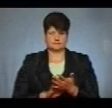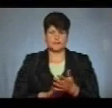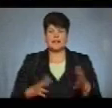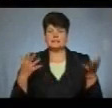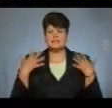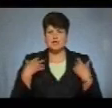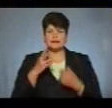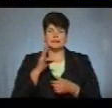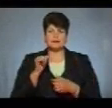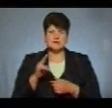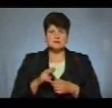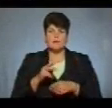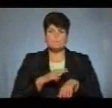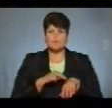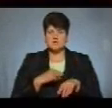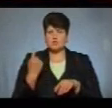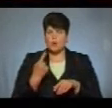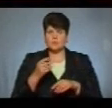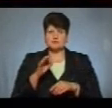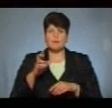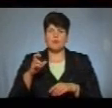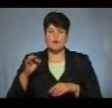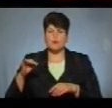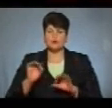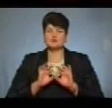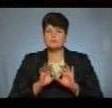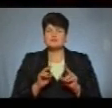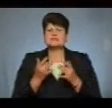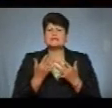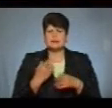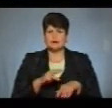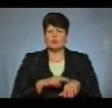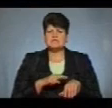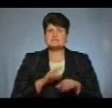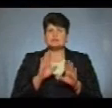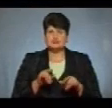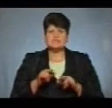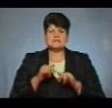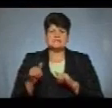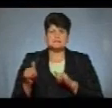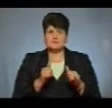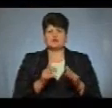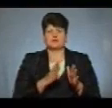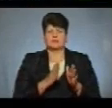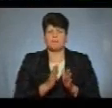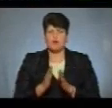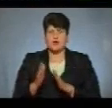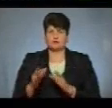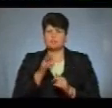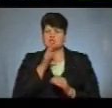Начальник Нацполіції області Олександр Богомол розповів, скільки поліцейських будуть забезпечувати порядок під час виборів.